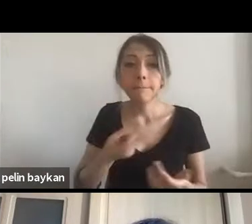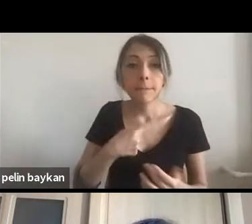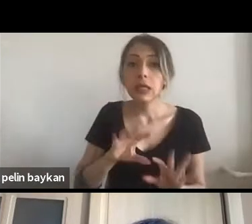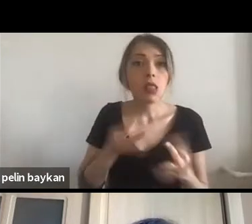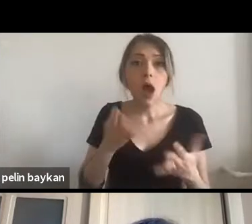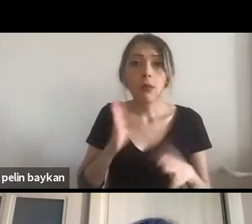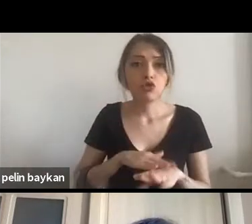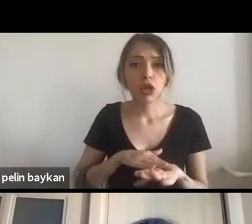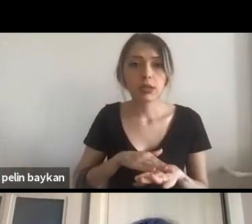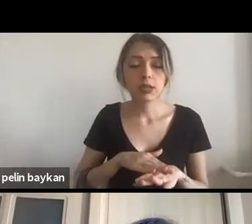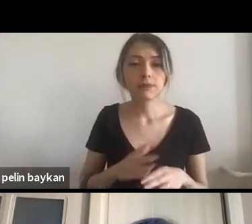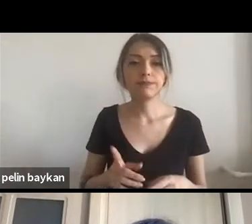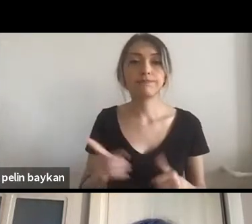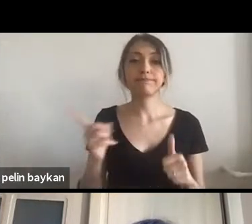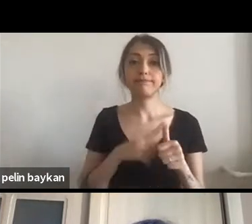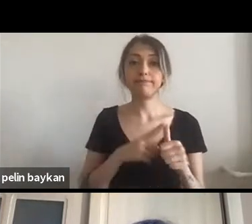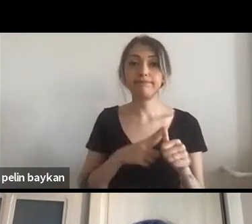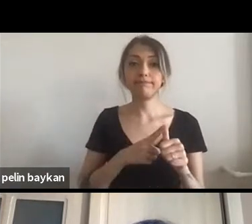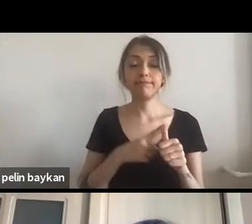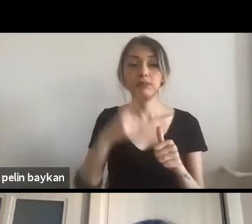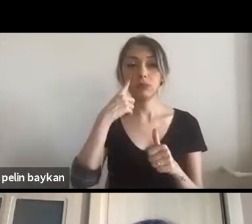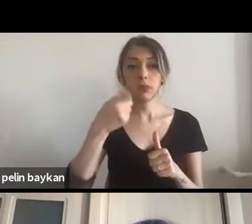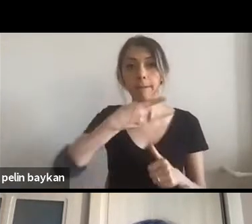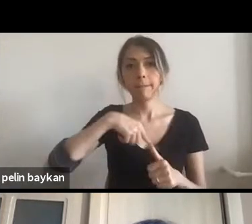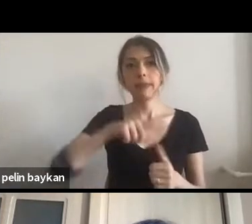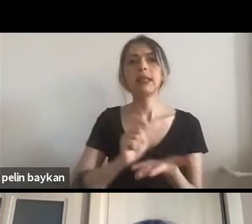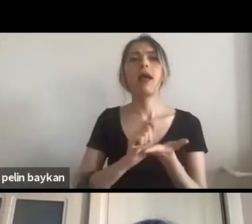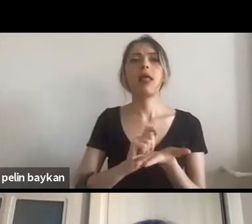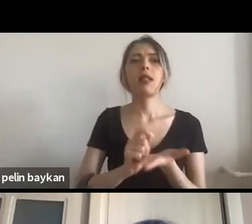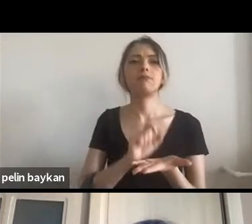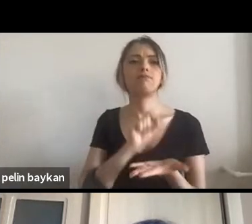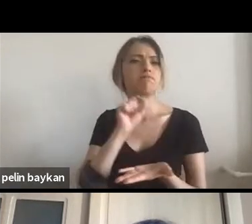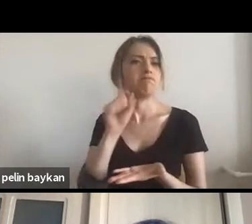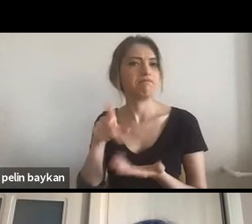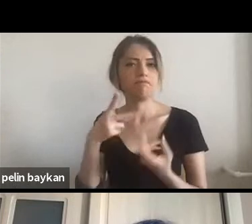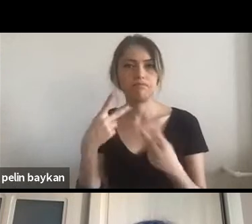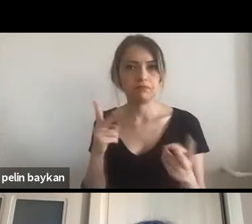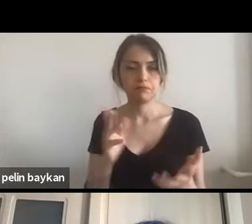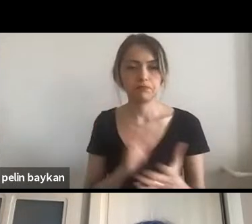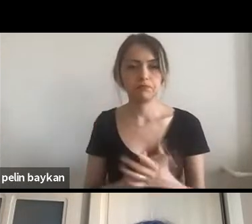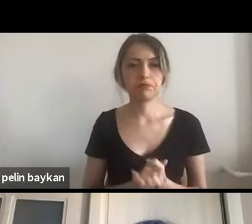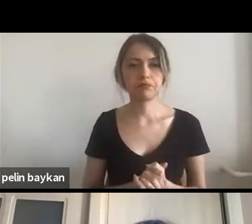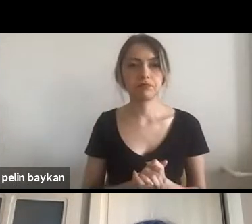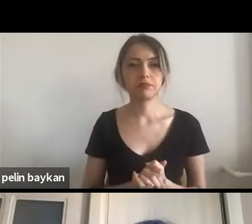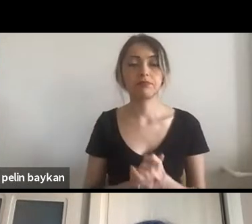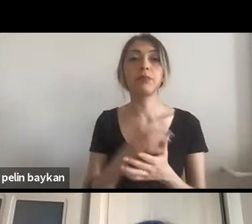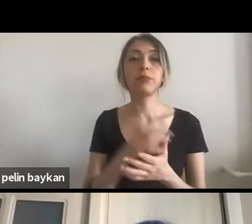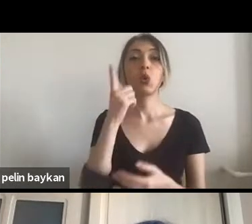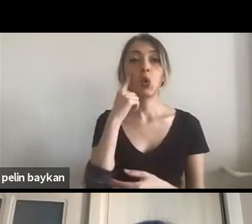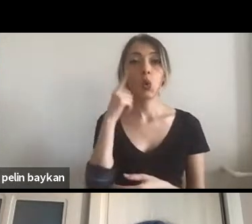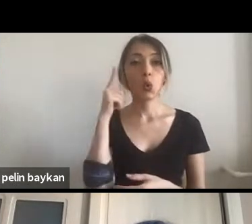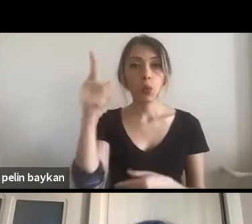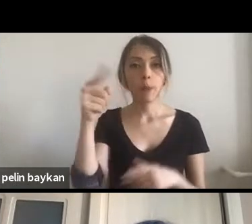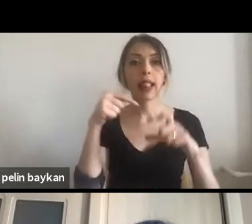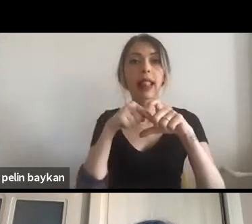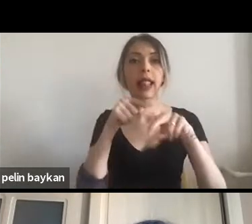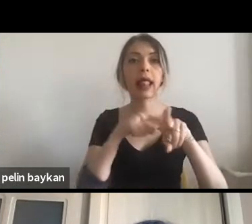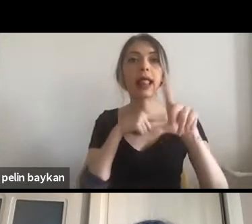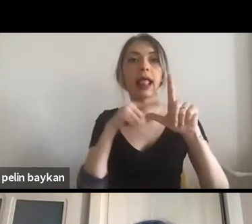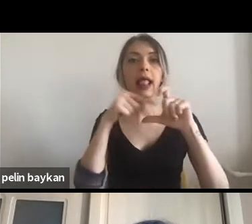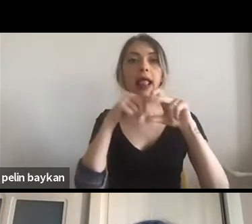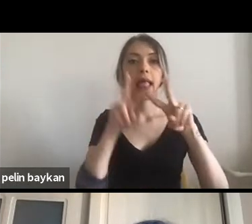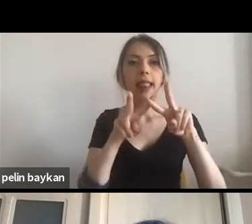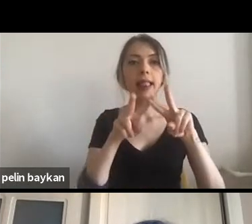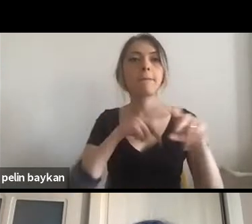zaman? Birinci müdahale yöntemi yazılı müdahale etmemiz. Yani hükümetin eylem planı sunduğu bir konu